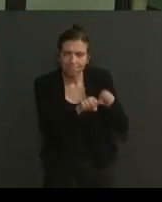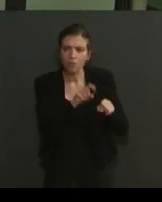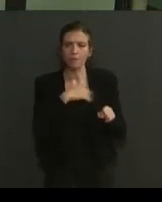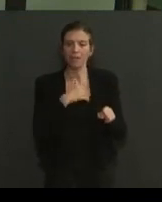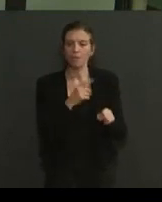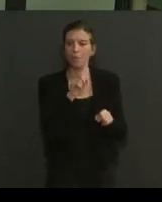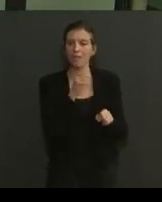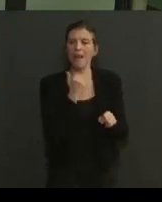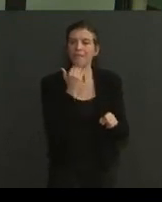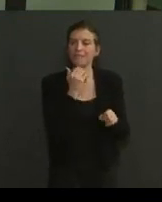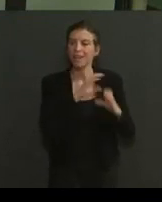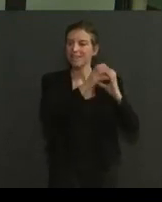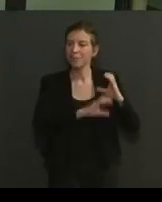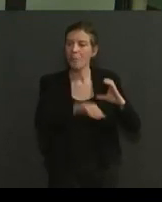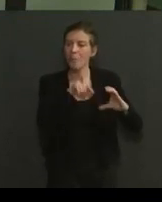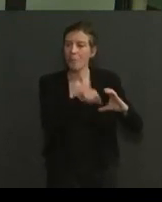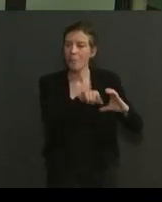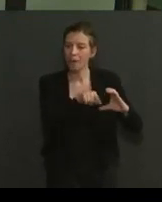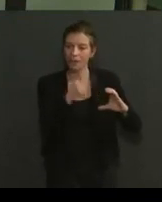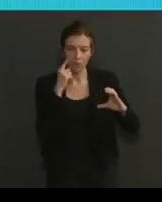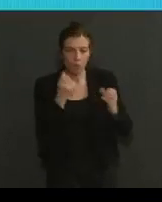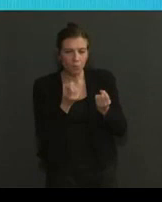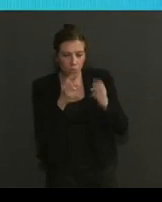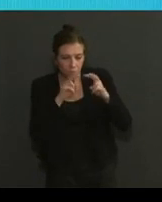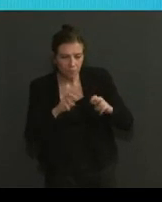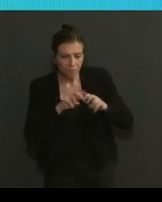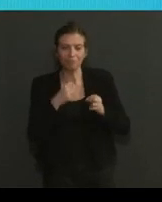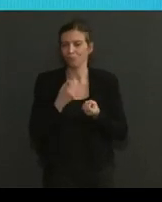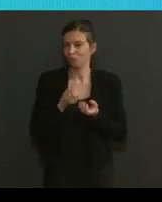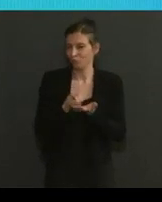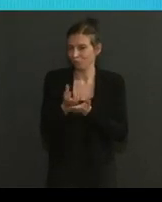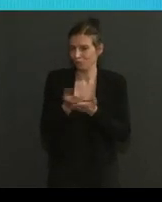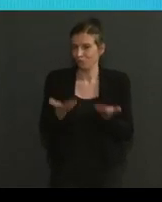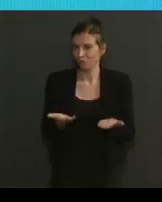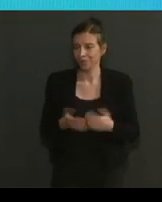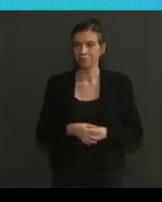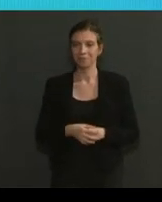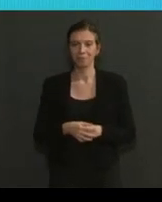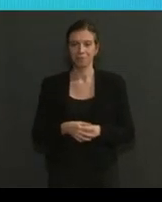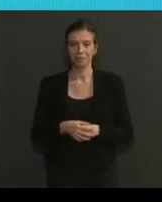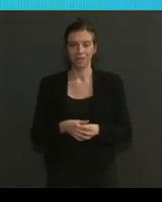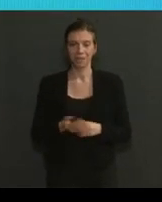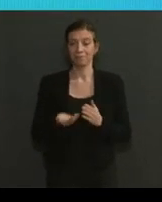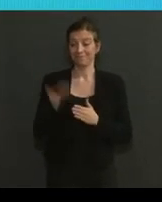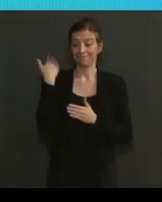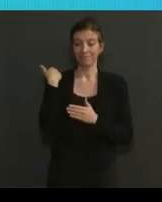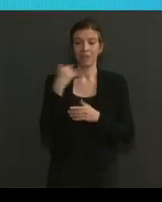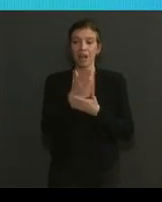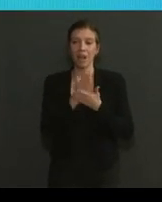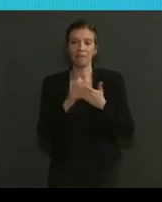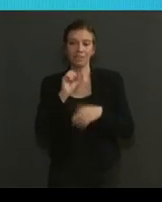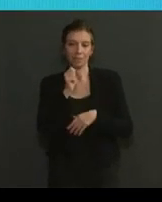Het is zo dat er sinds half september een nieuw systeem werd gelanceerd om de circulatie van